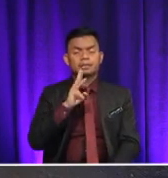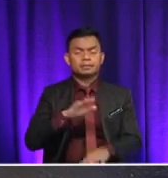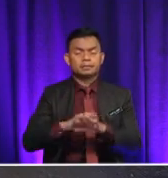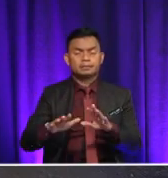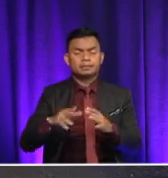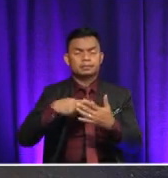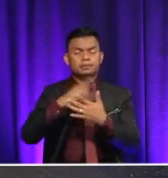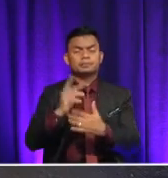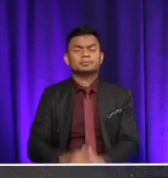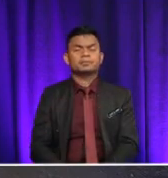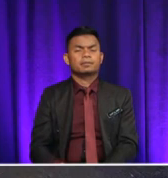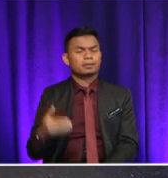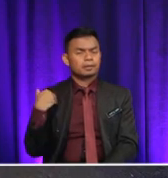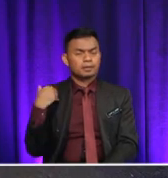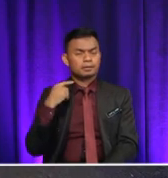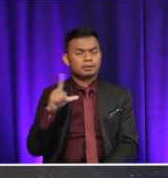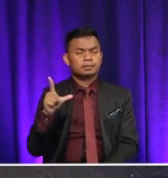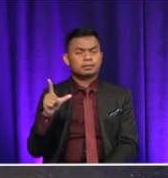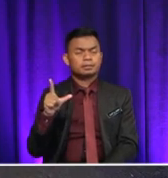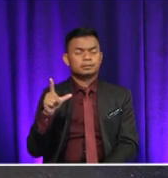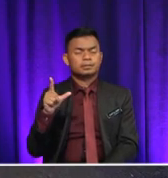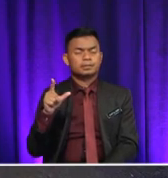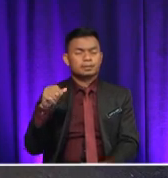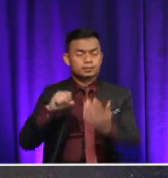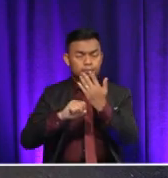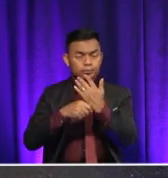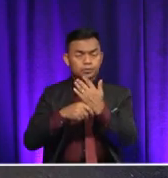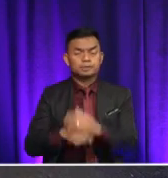Adek lagi puncaknya agak-agak apapun lagi